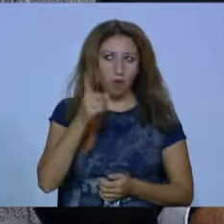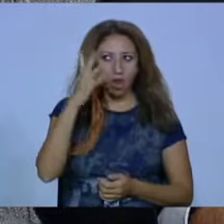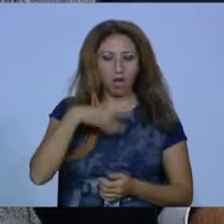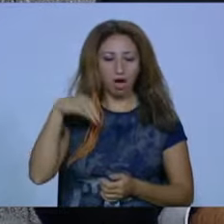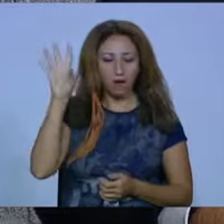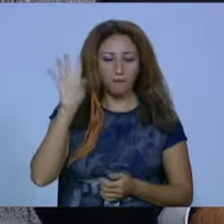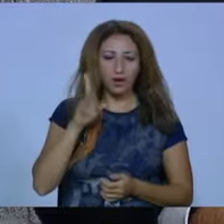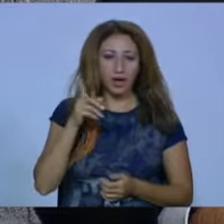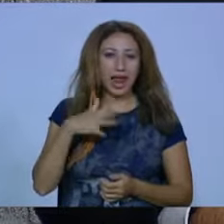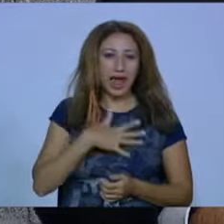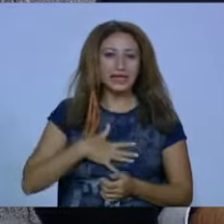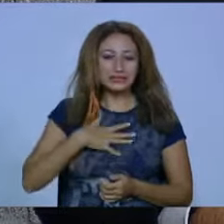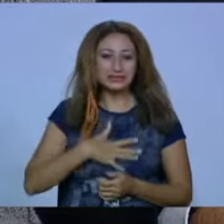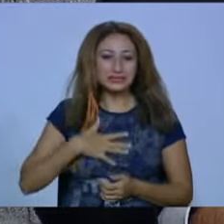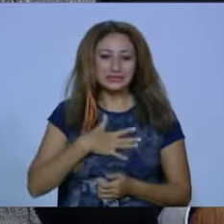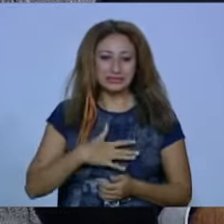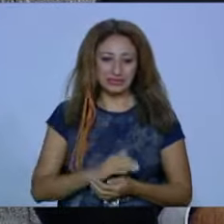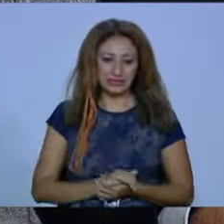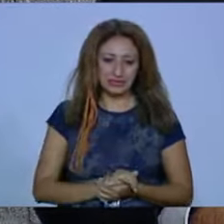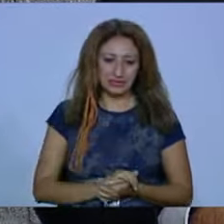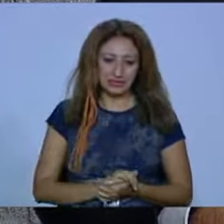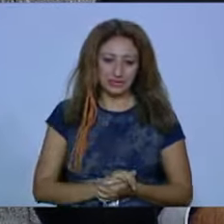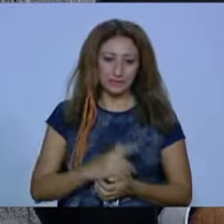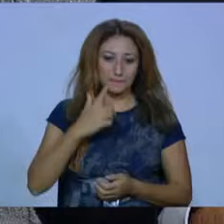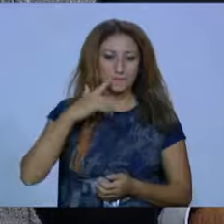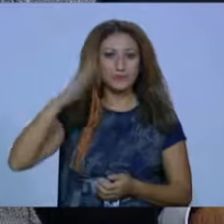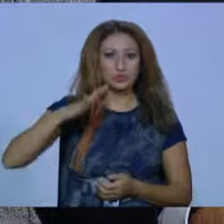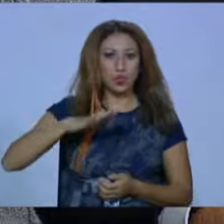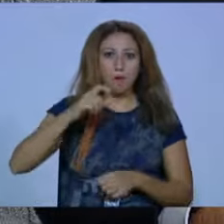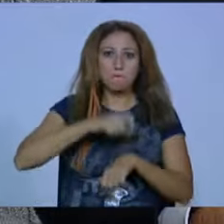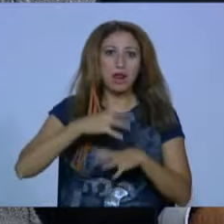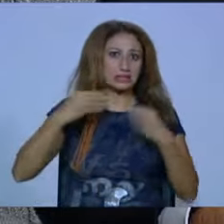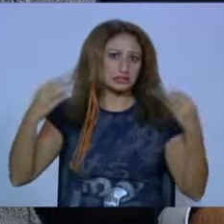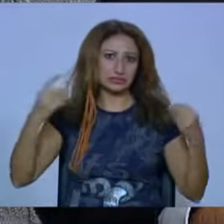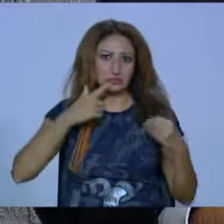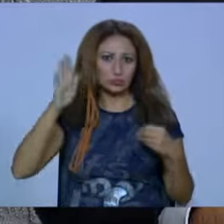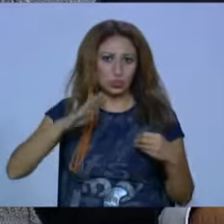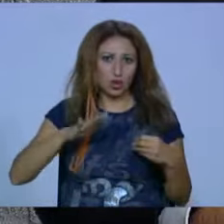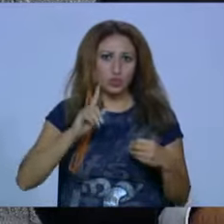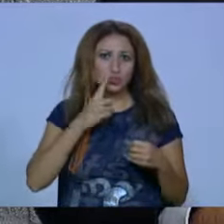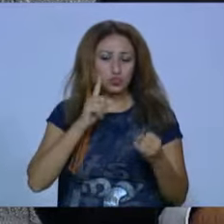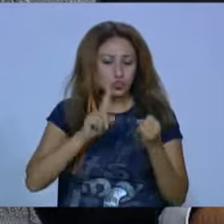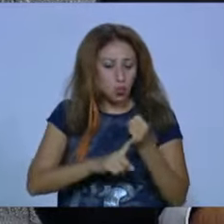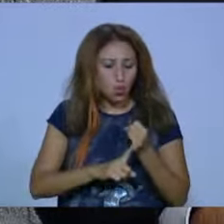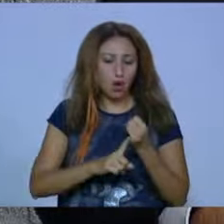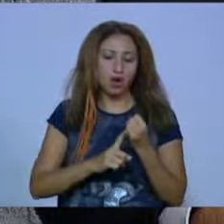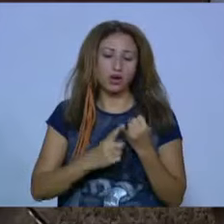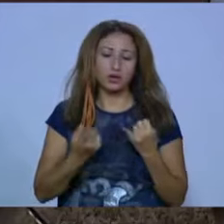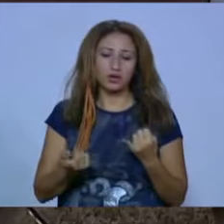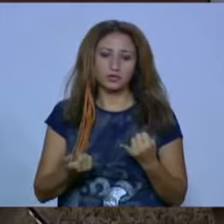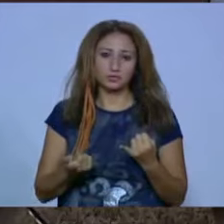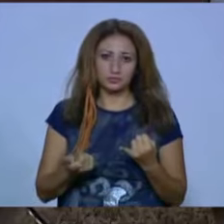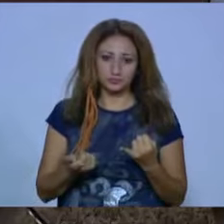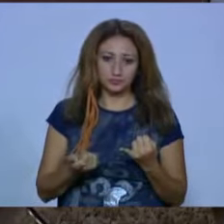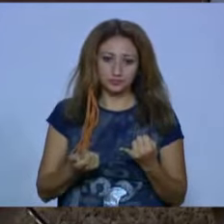مره، لان طبعا يعني يمكن علاء من سن صغير جاله اكتر من مرض، بدايتهم كان السكر، وهو طبعا ما